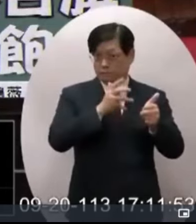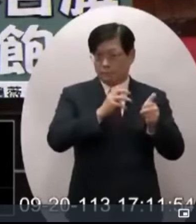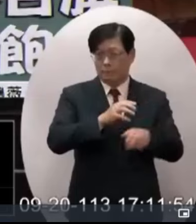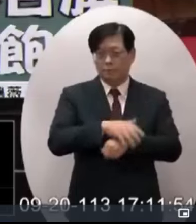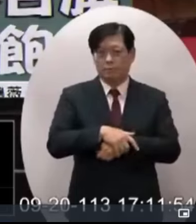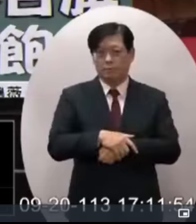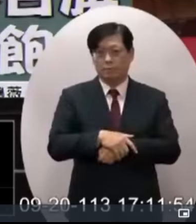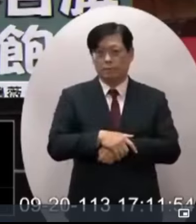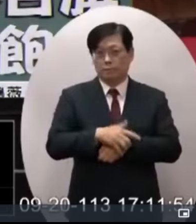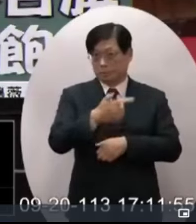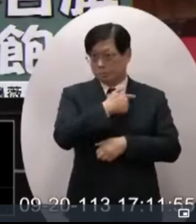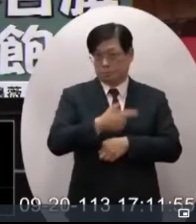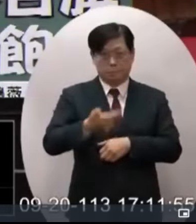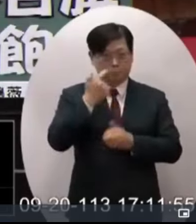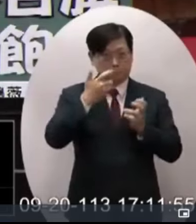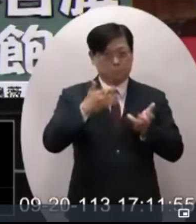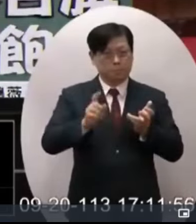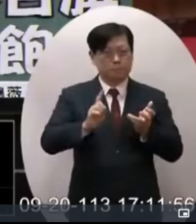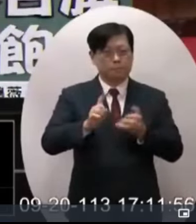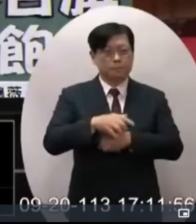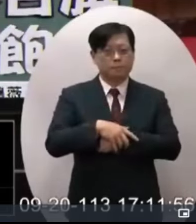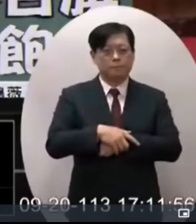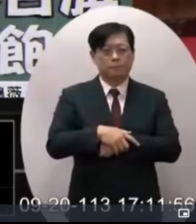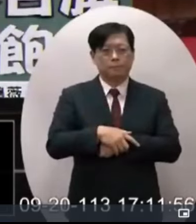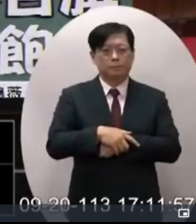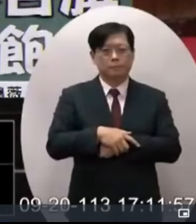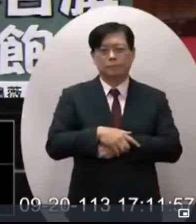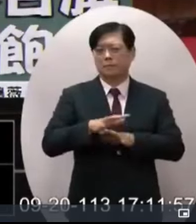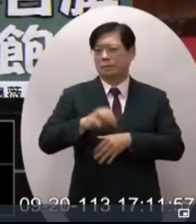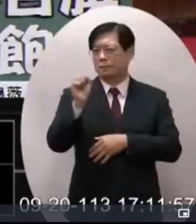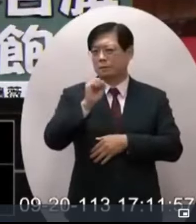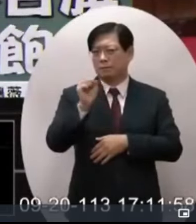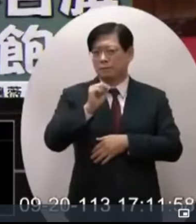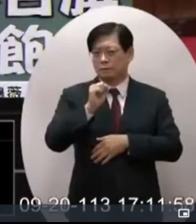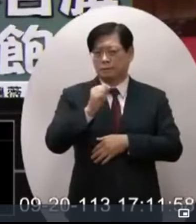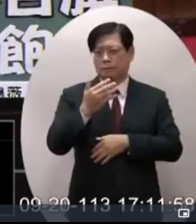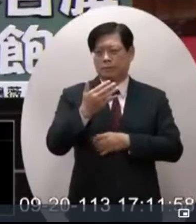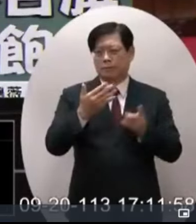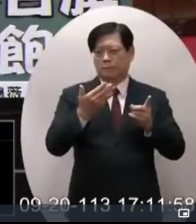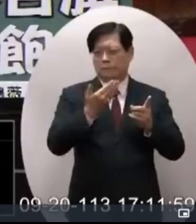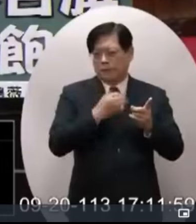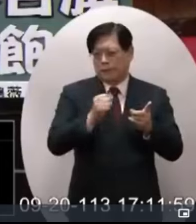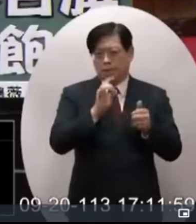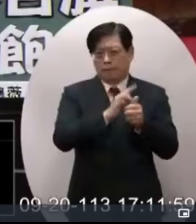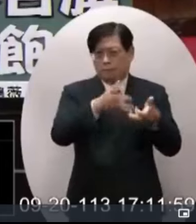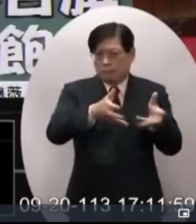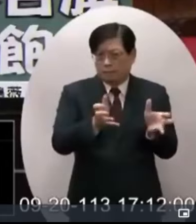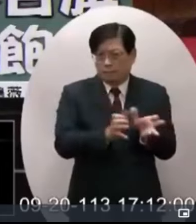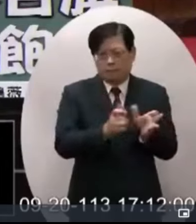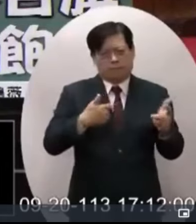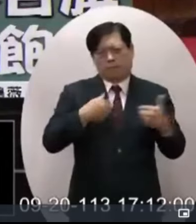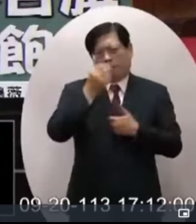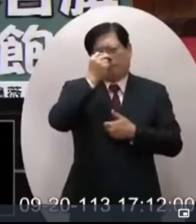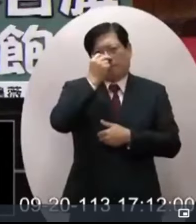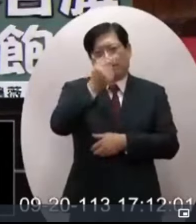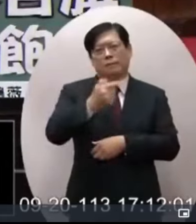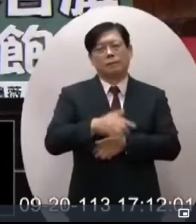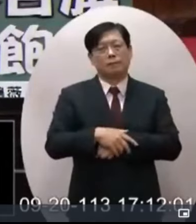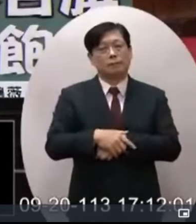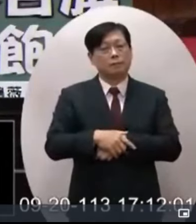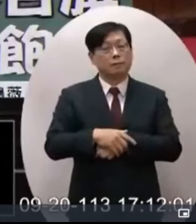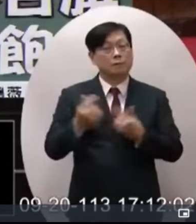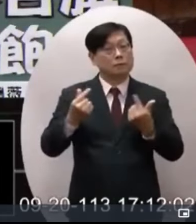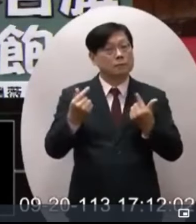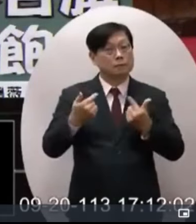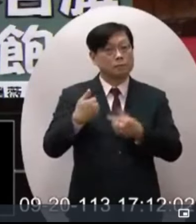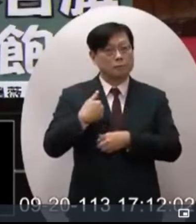面，我最关心的是。我们现在不能够容忍诈骗集团如此猖獗。 是 我前阵看